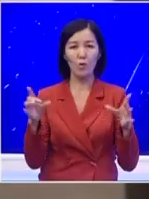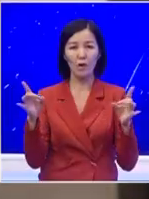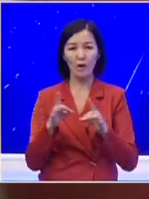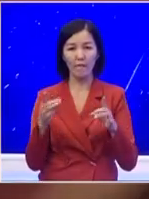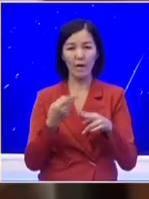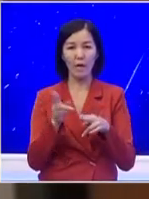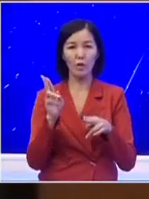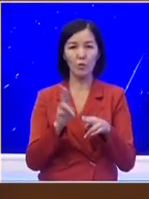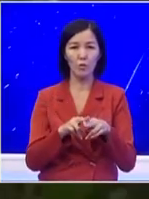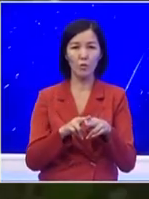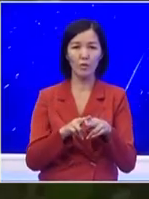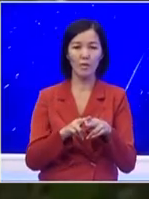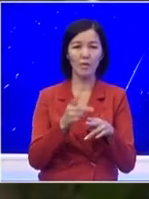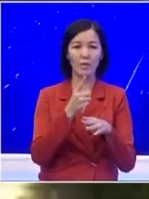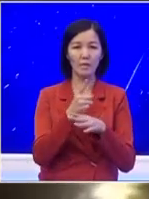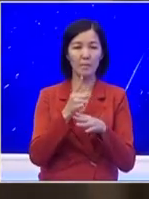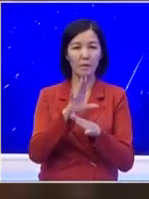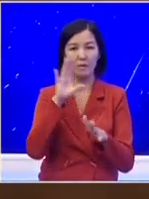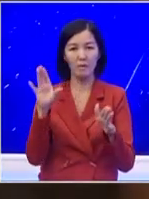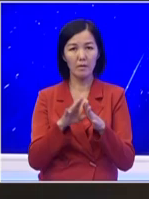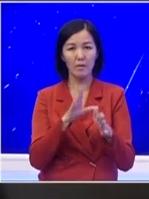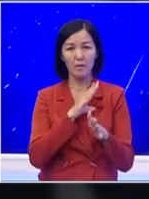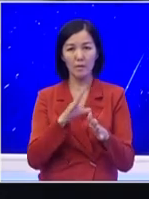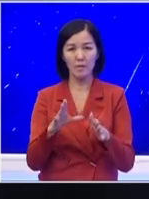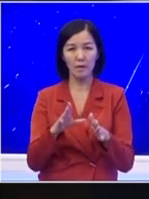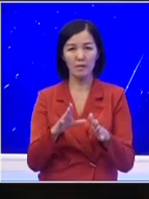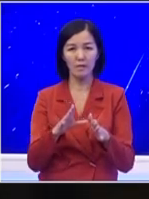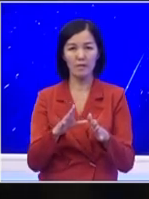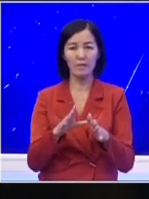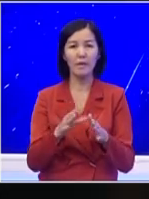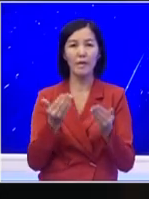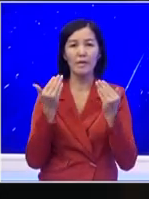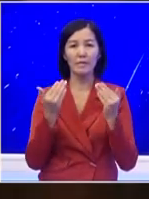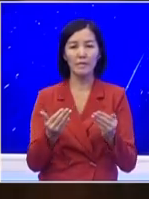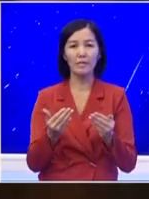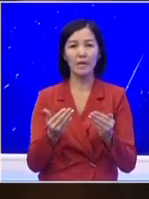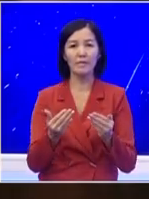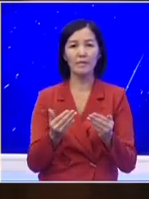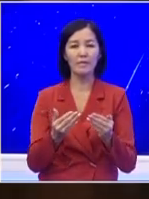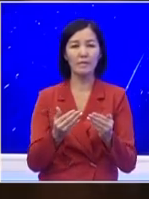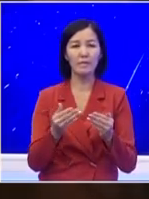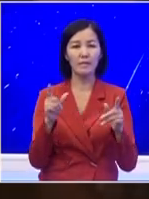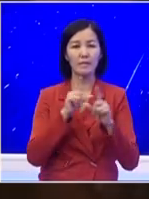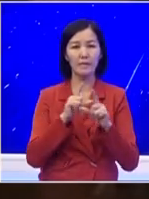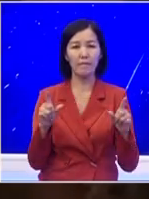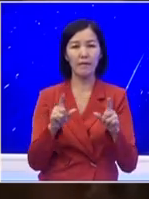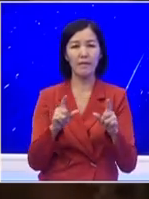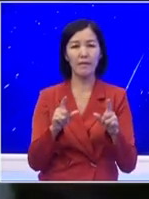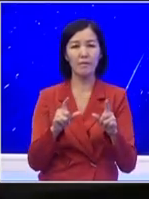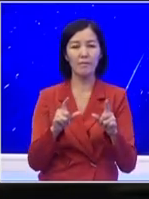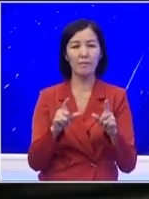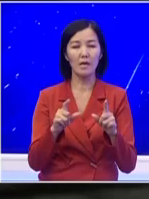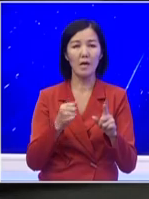которое функционировало, несмотря на запреты. Плюс ко всему, тепловизор оказался неисправным. Однако от представителей заведения последовала